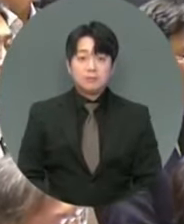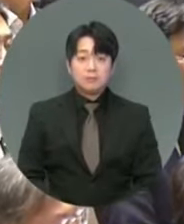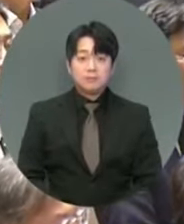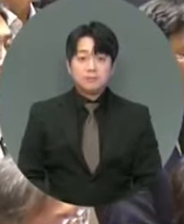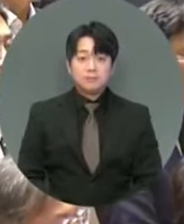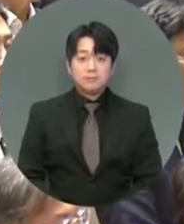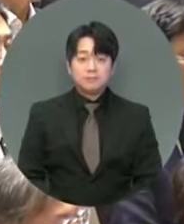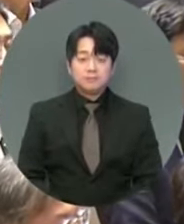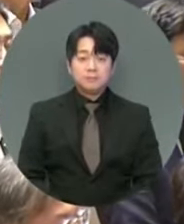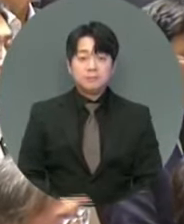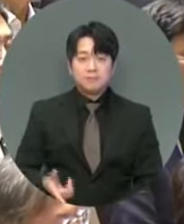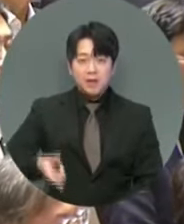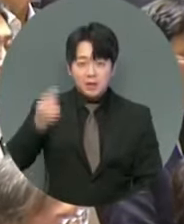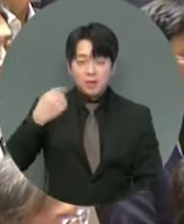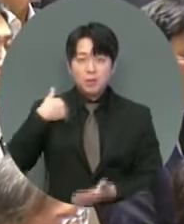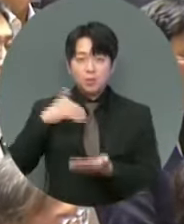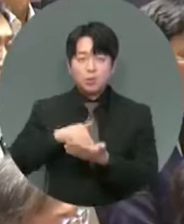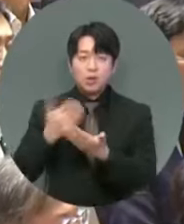어서 돌아오십시오.